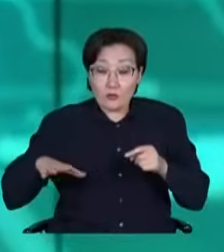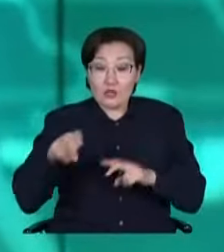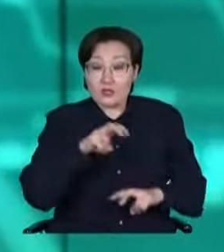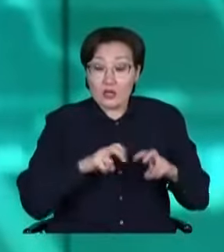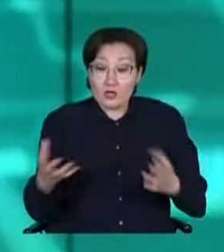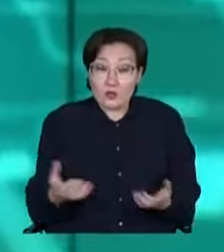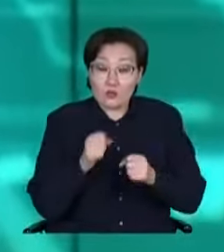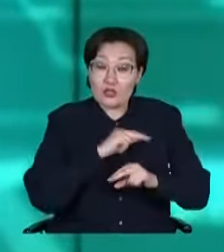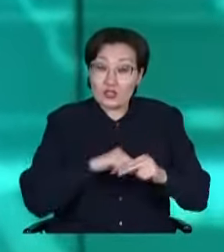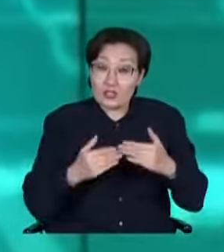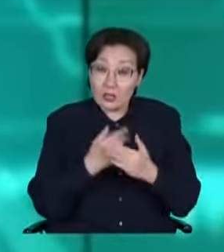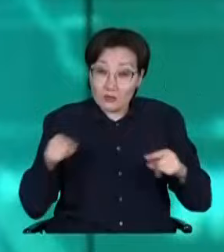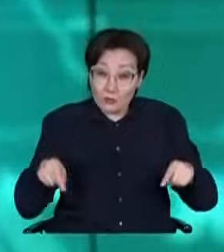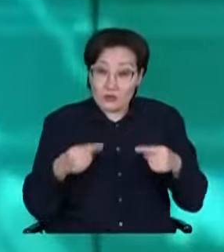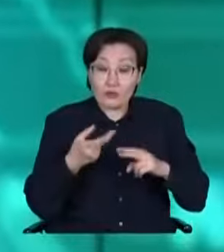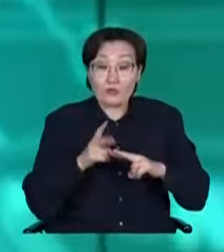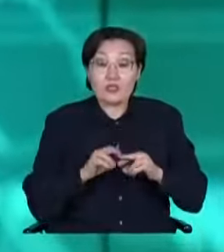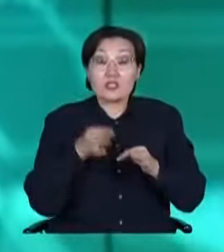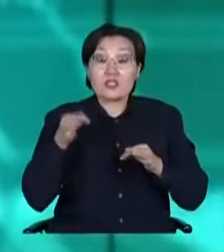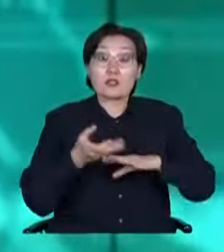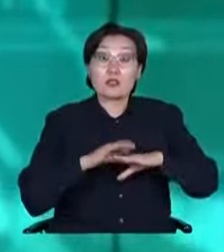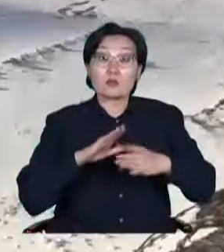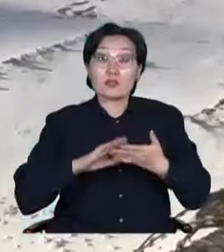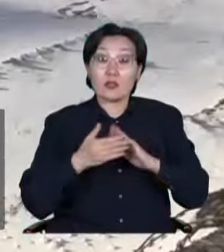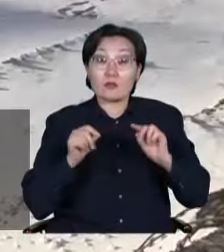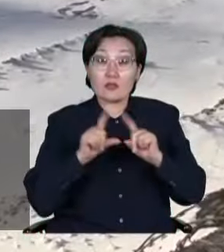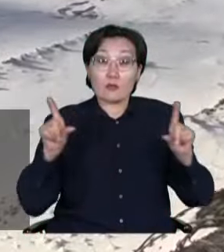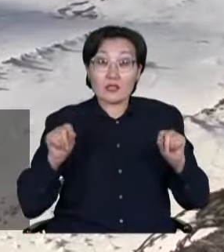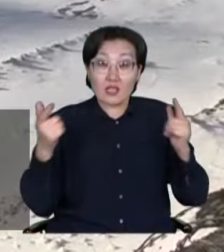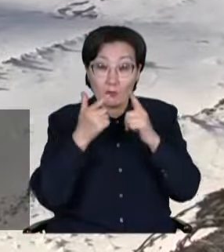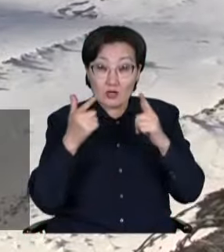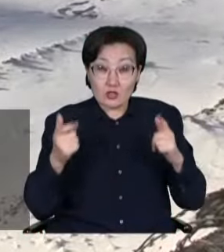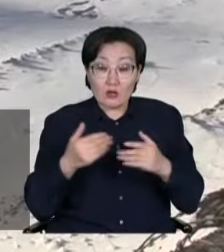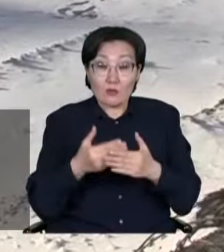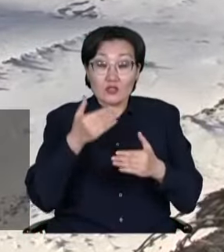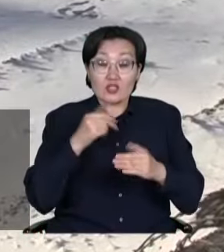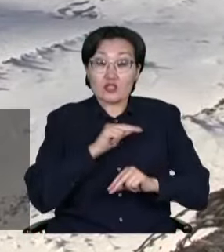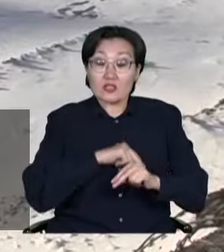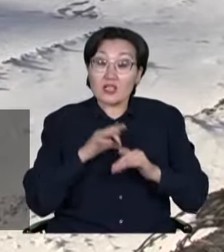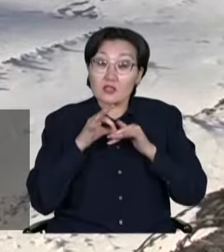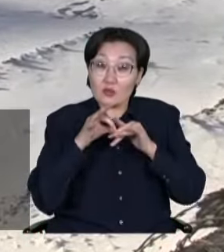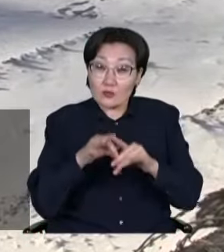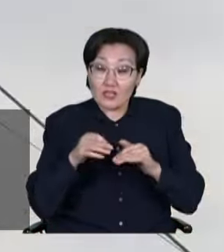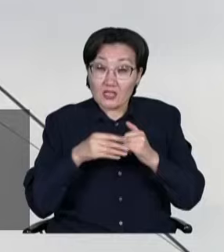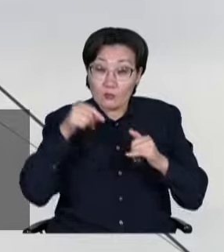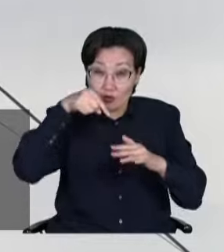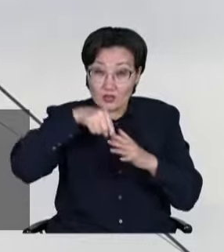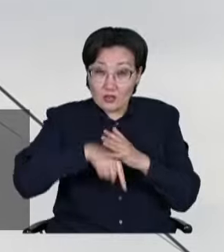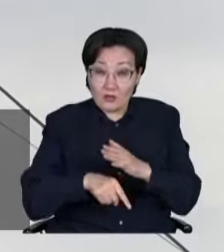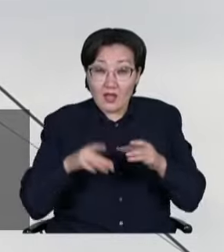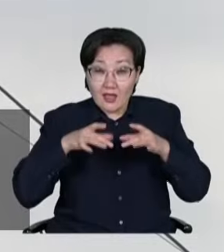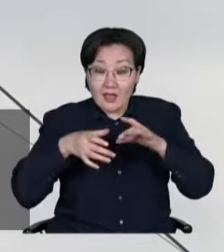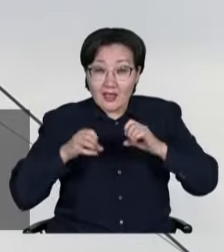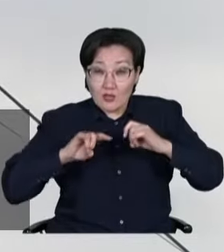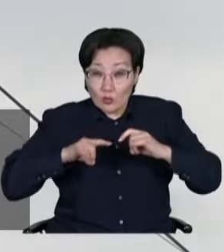іздестіру-құтқару жұмыстары қайта жанданды. Бұл туралы өңірлік төтенше жағдайлар департаменті хабарлады. Бұған дейін жұмыс жүргізіліп жатқан жер астында қуыстың бар